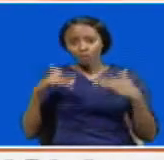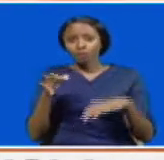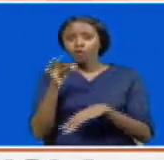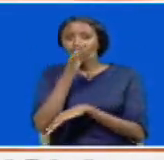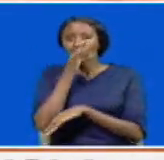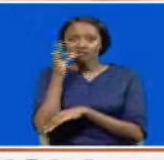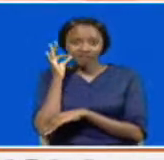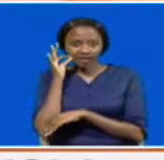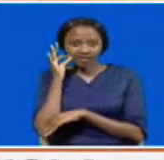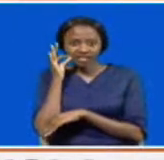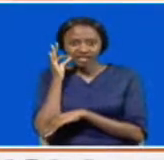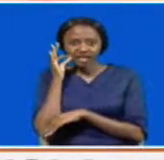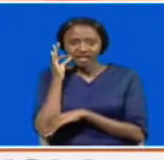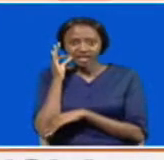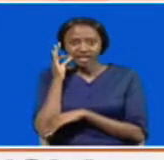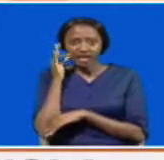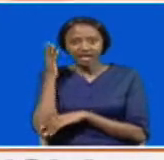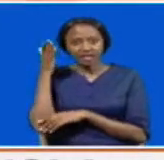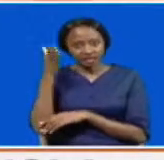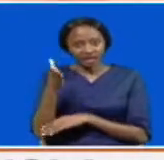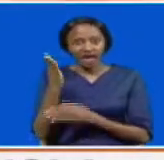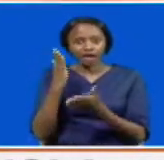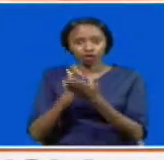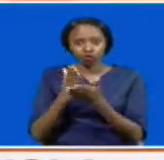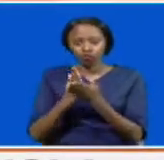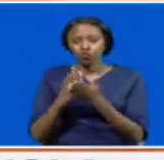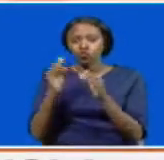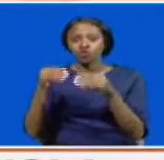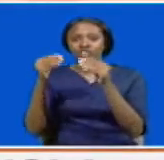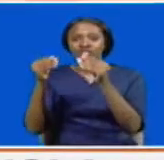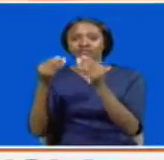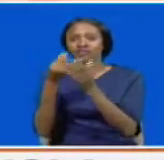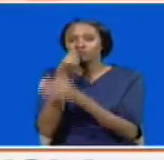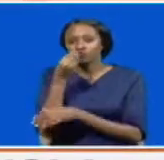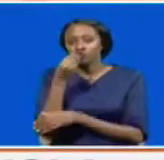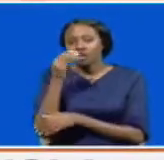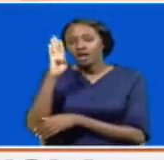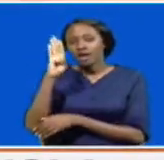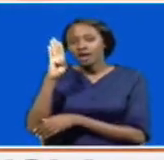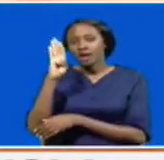chakula. Na chakula ni kwa kuna beti, he supplies food there.